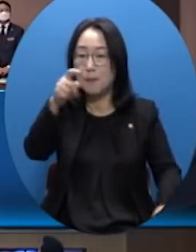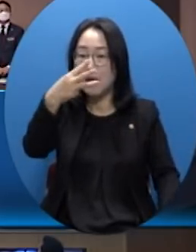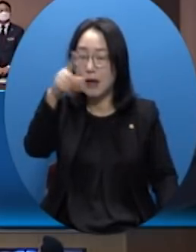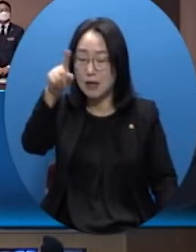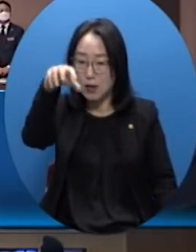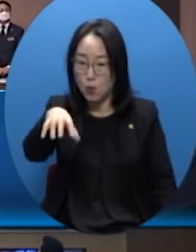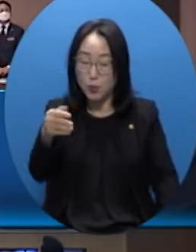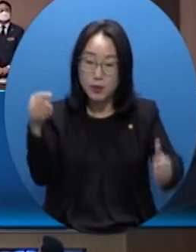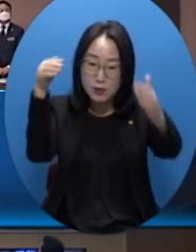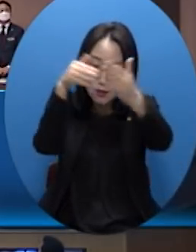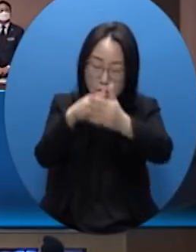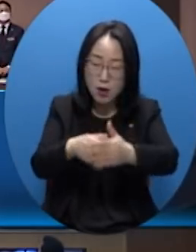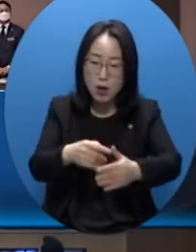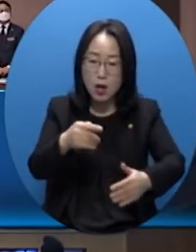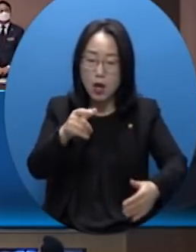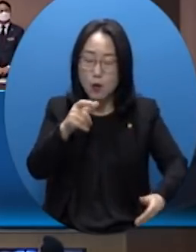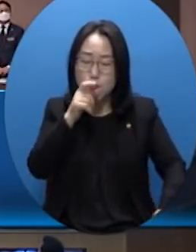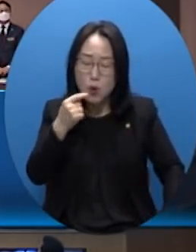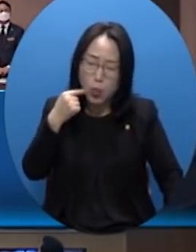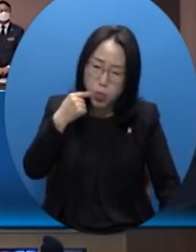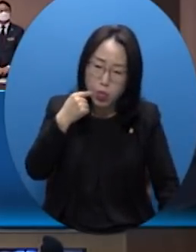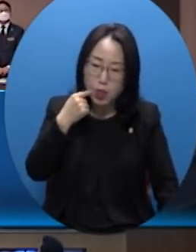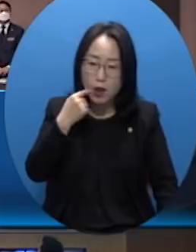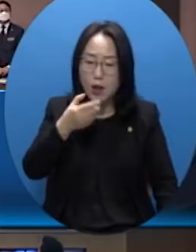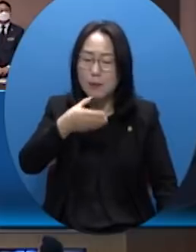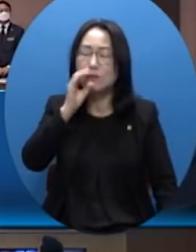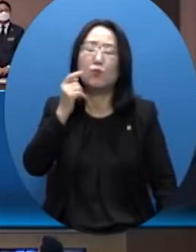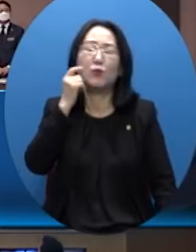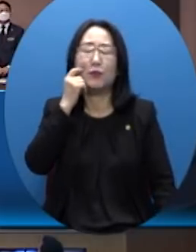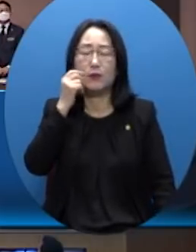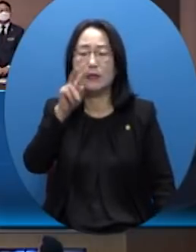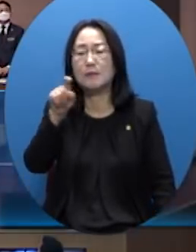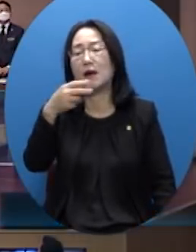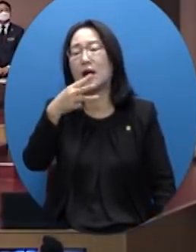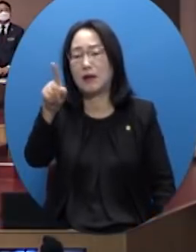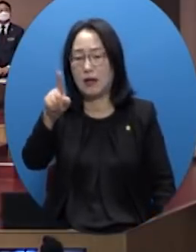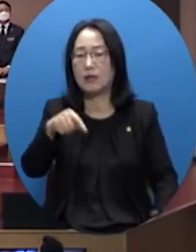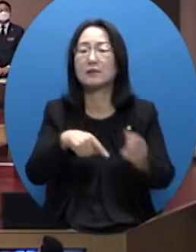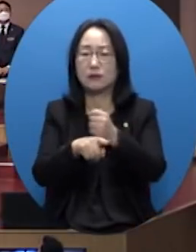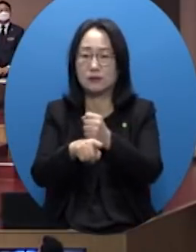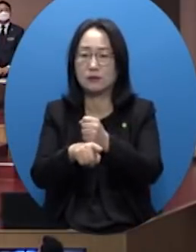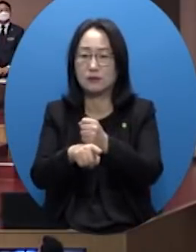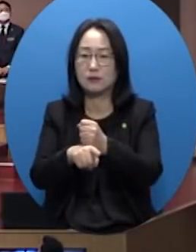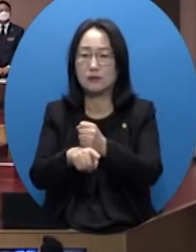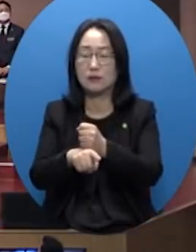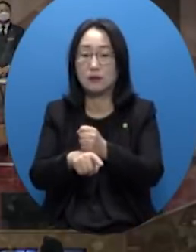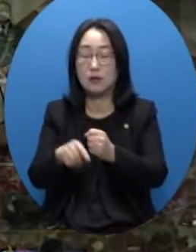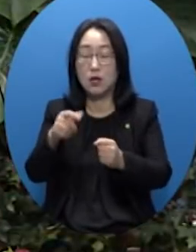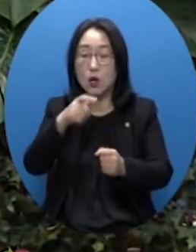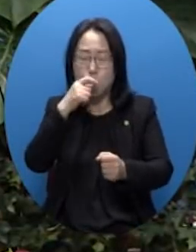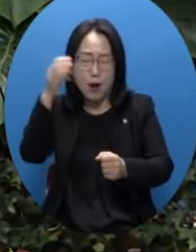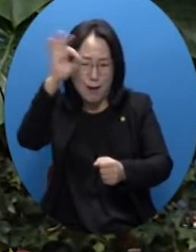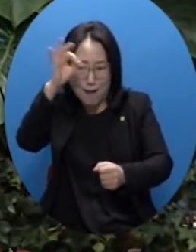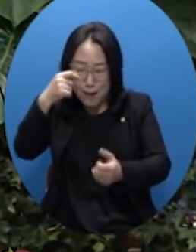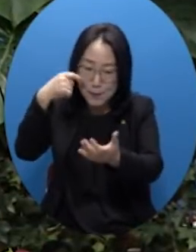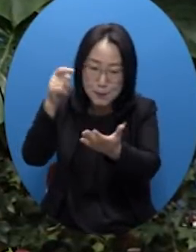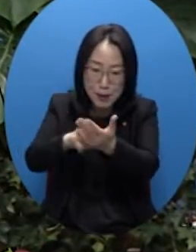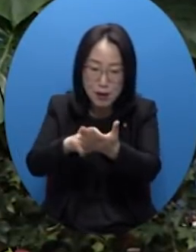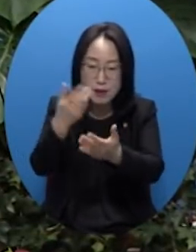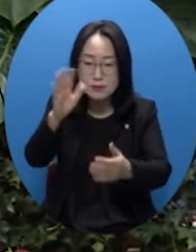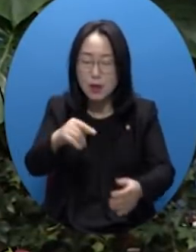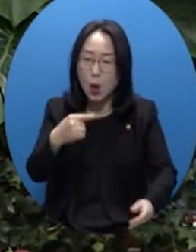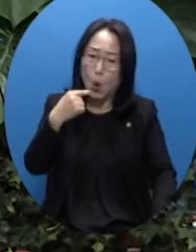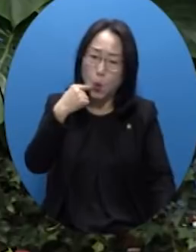써서 마시지 못하게 쓰므로 그 이름을 말하라 하였더라 간신히 물을 찾긴 했는데 독이 있어서